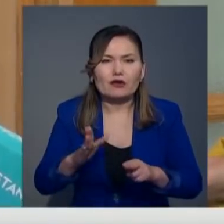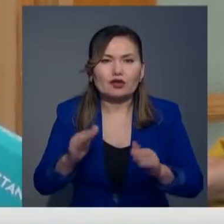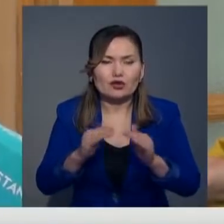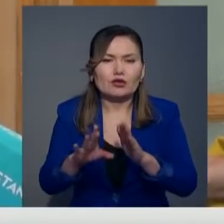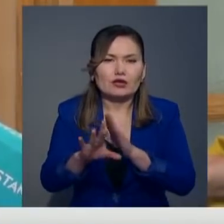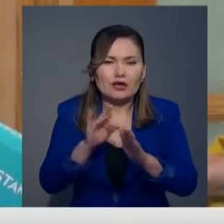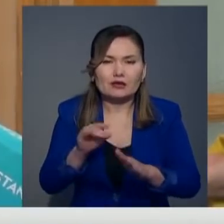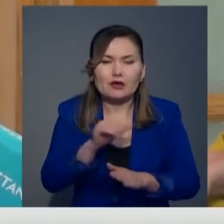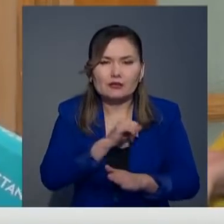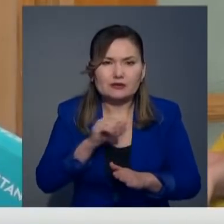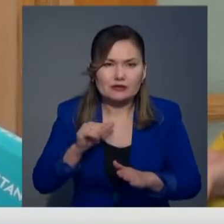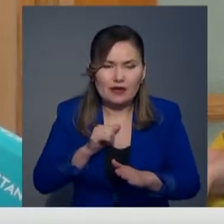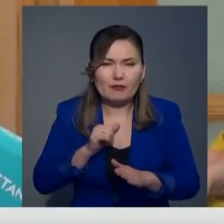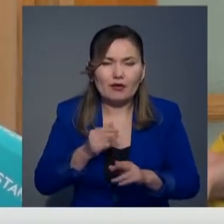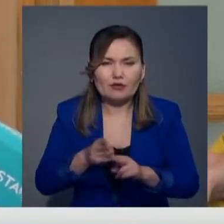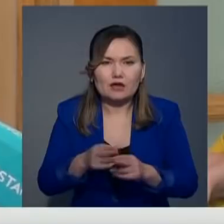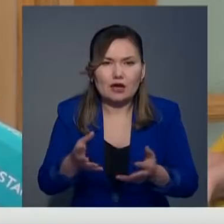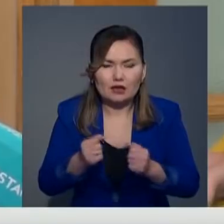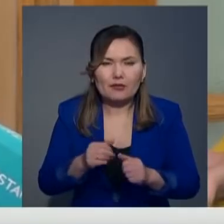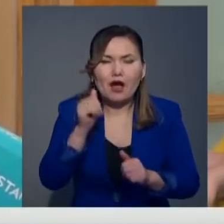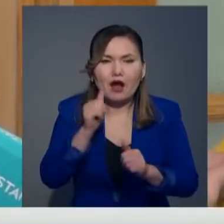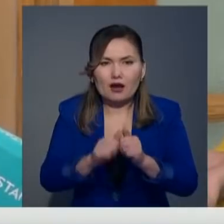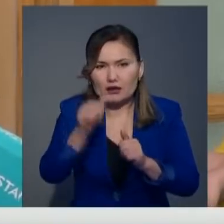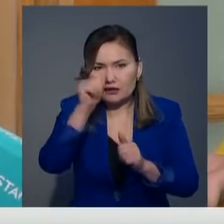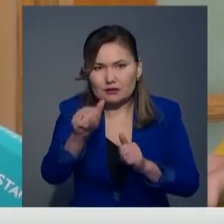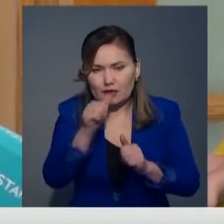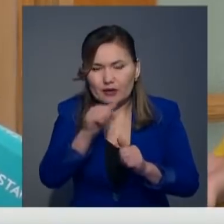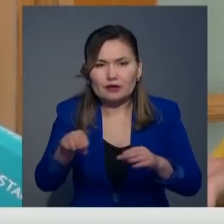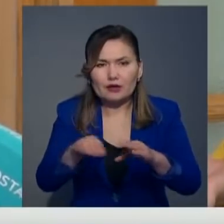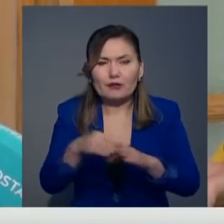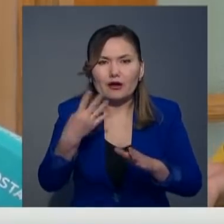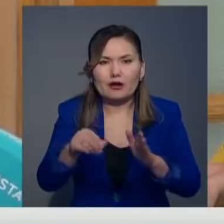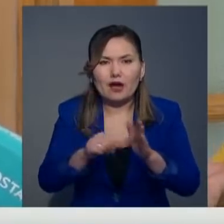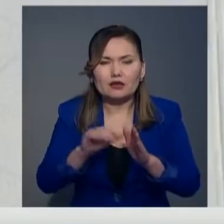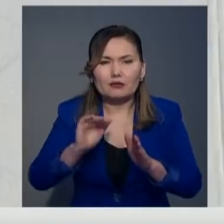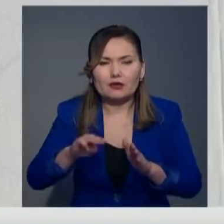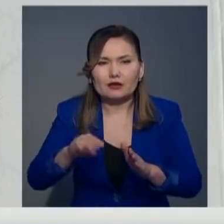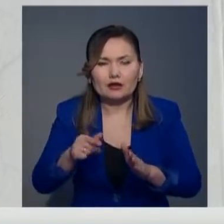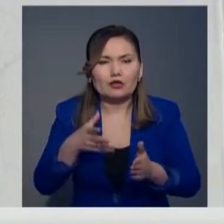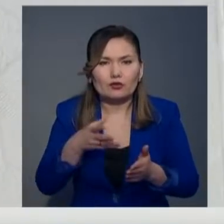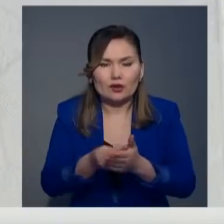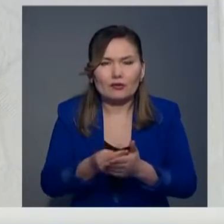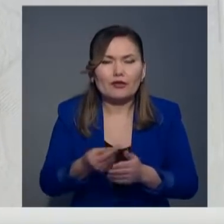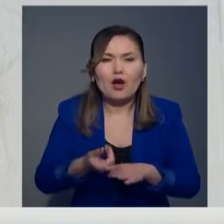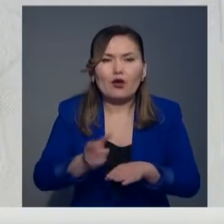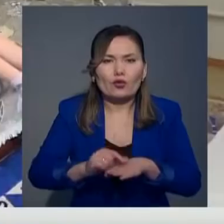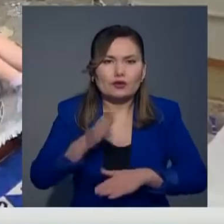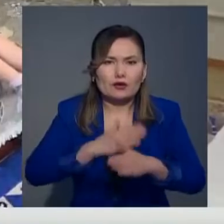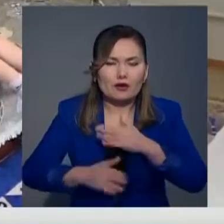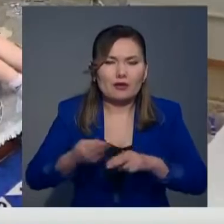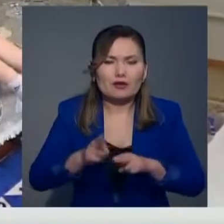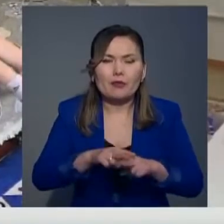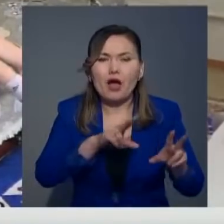алдық. Енді қазір Аллаға шүкір, жыл сұрағы әр айдың 16-сіне дейін 46 мың төлеп отырмын. Көпке қуаныш сыйлаған